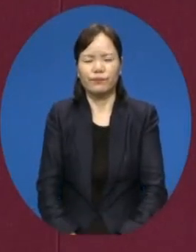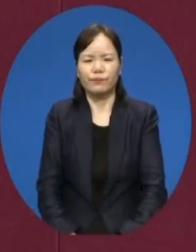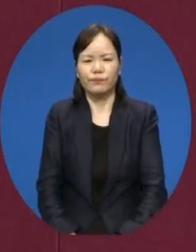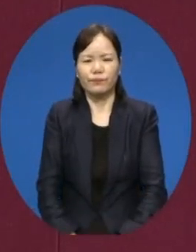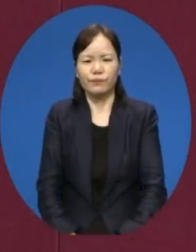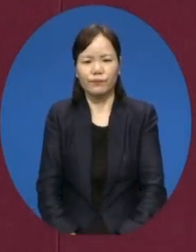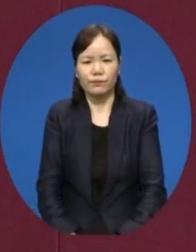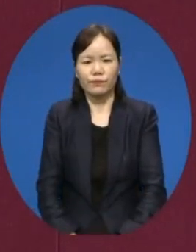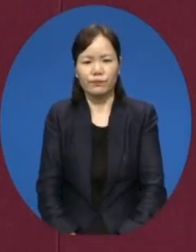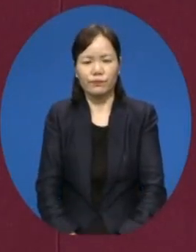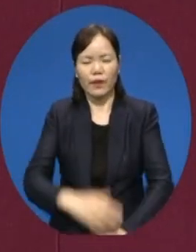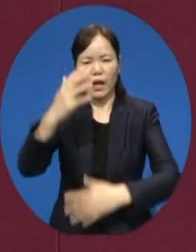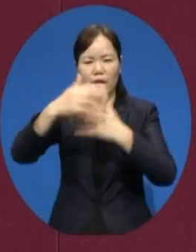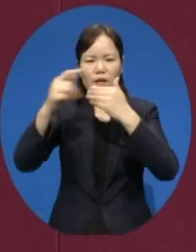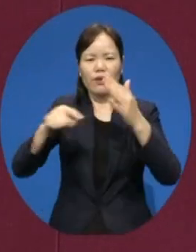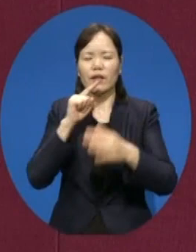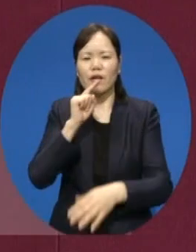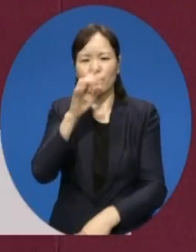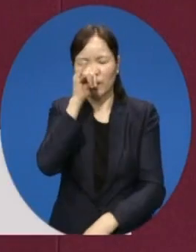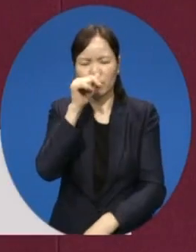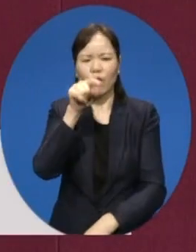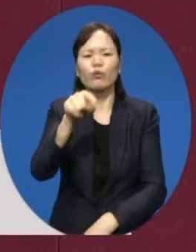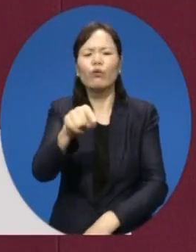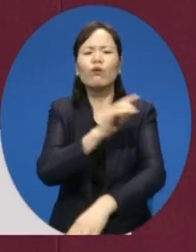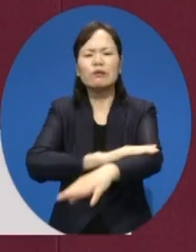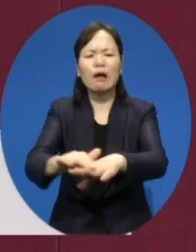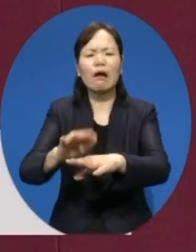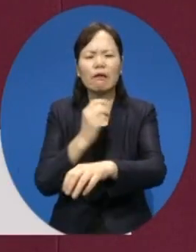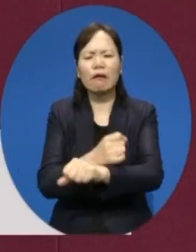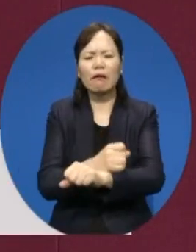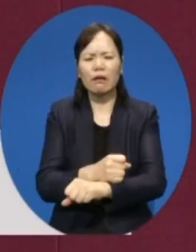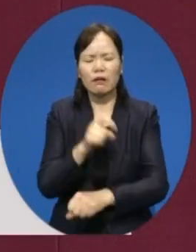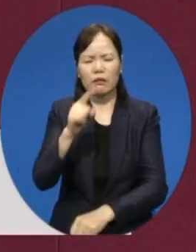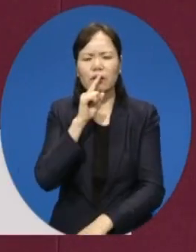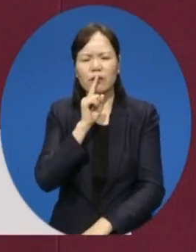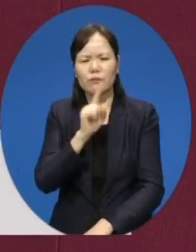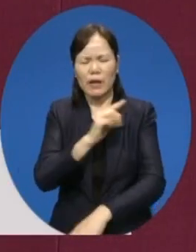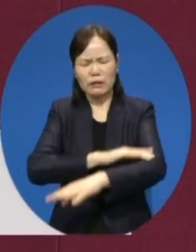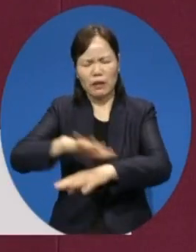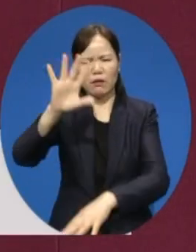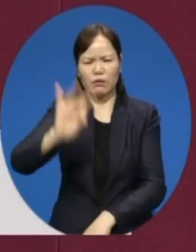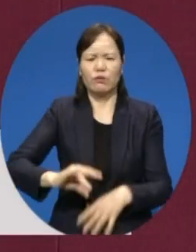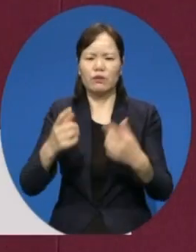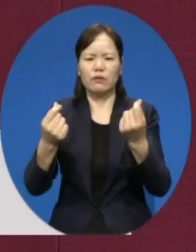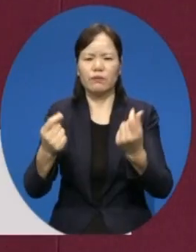영화 대사 속에 나오는 말이 있습니다. 너나 잘하세요. 그 말이 딱 어울린다고 저는 생각합니다.